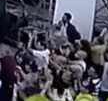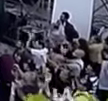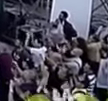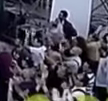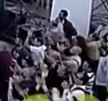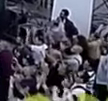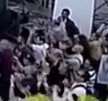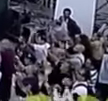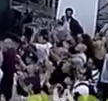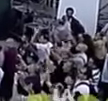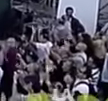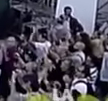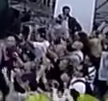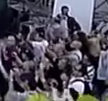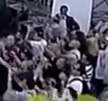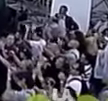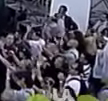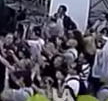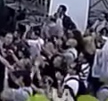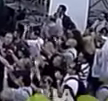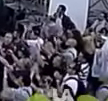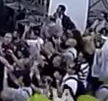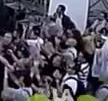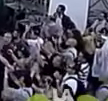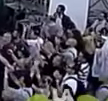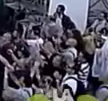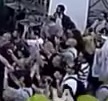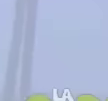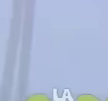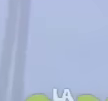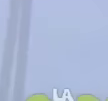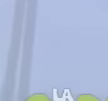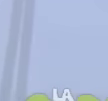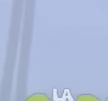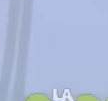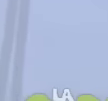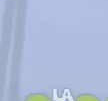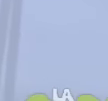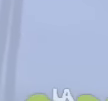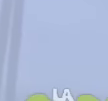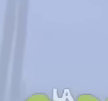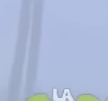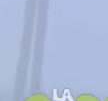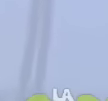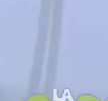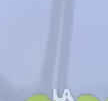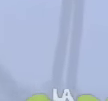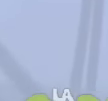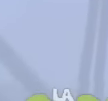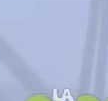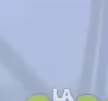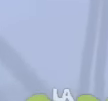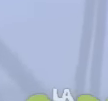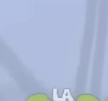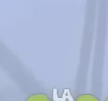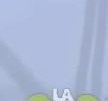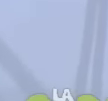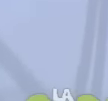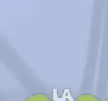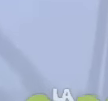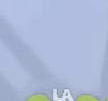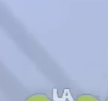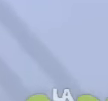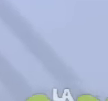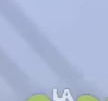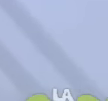togliete il fiato, io sono andata dichiarando che siete una boccata di ossigeno, ma siete troppi, veramente troppi. Grazie,